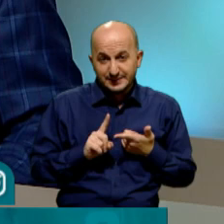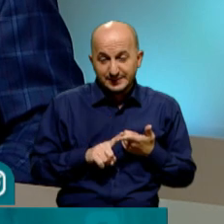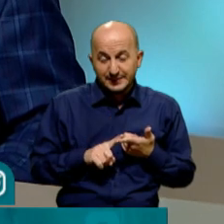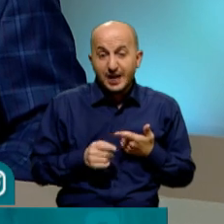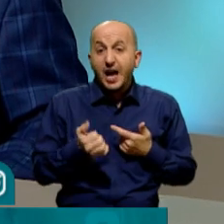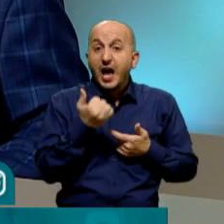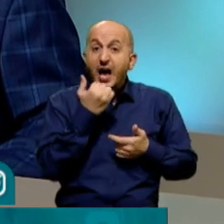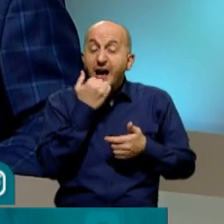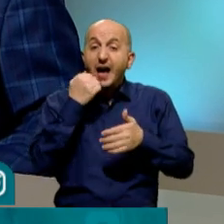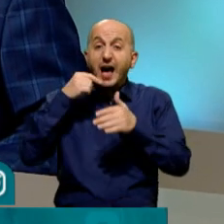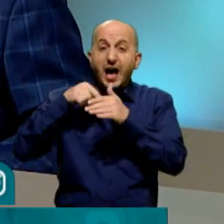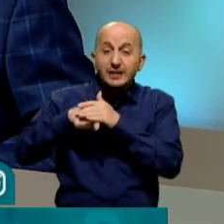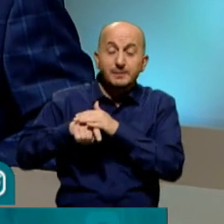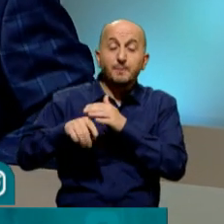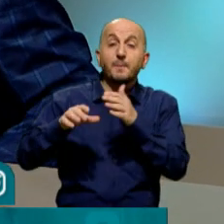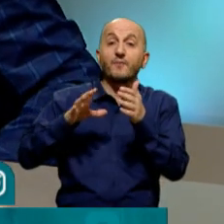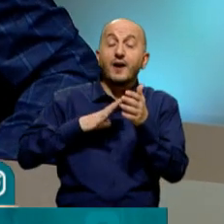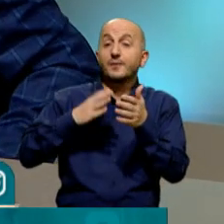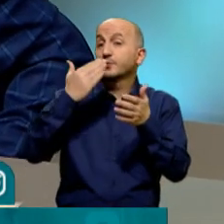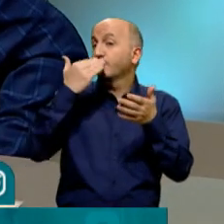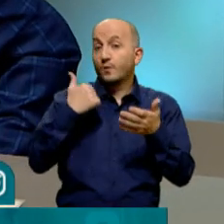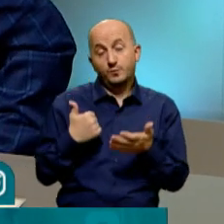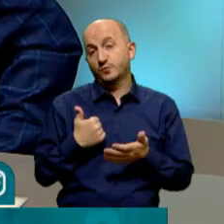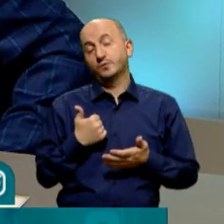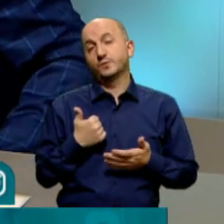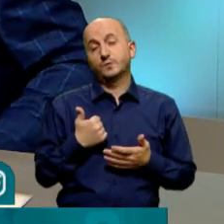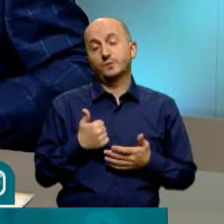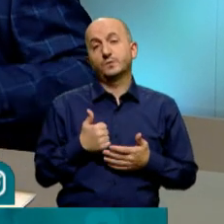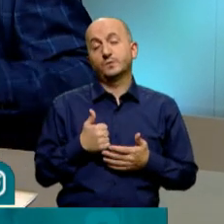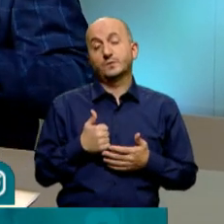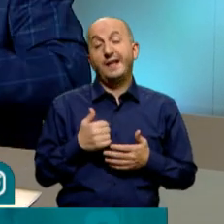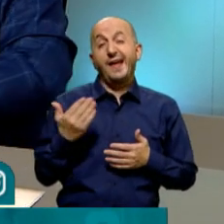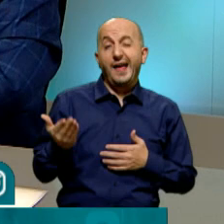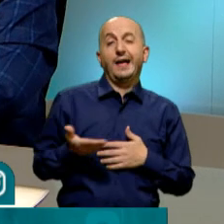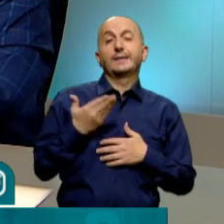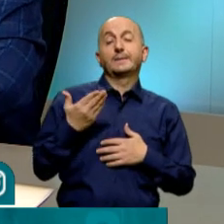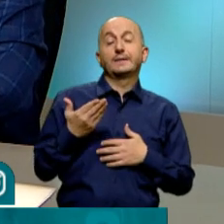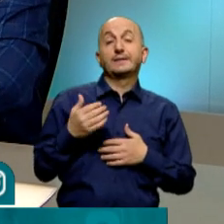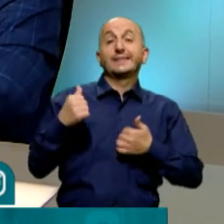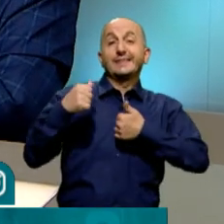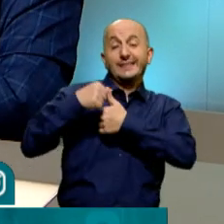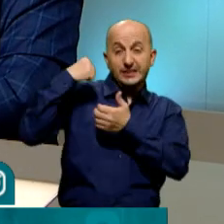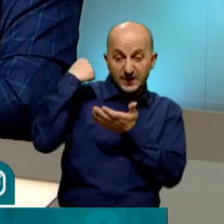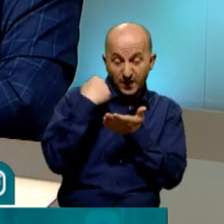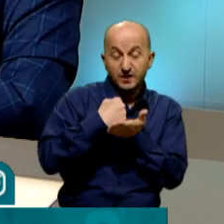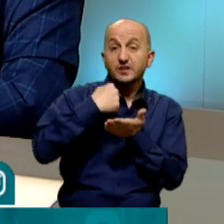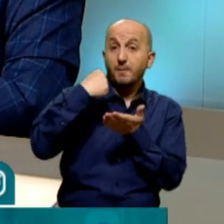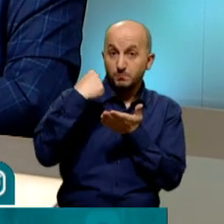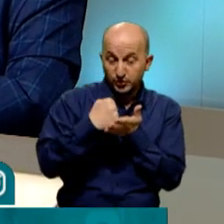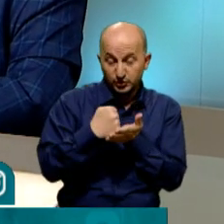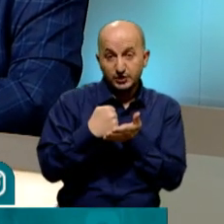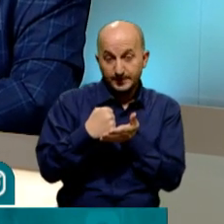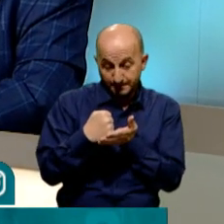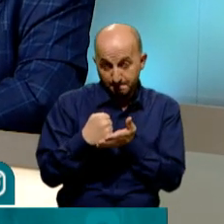zifaf ve halvet var mı yok mu? İki şık. Aynen. Evet. Eğer nikahı yapmışlar,